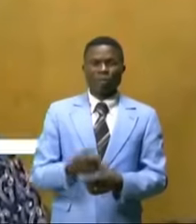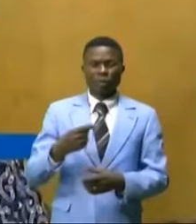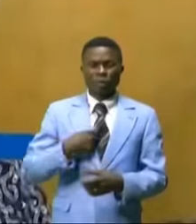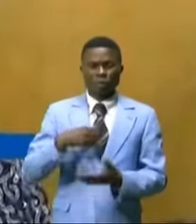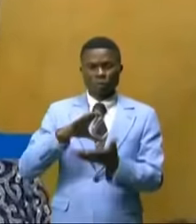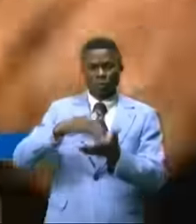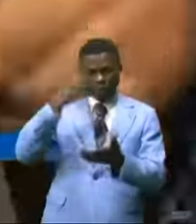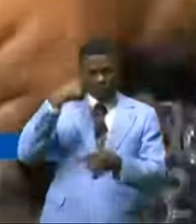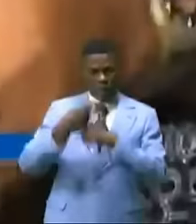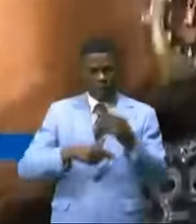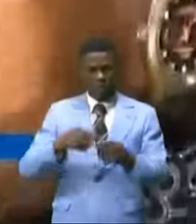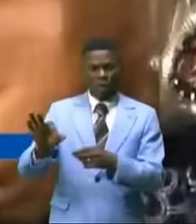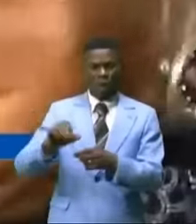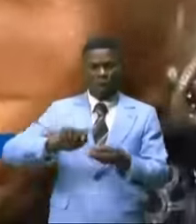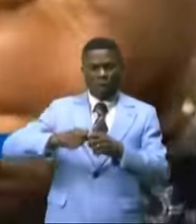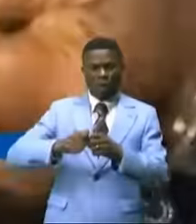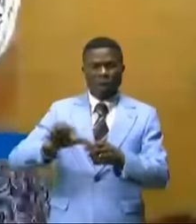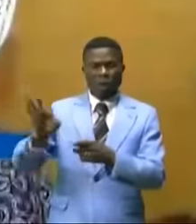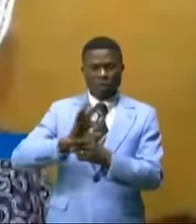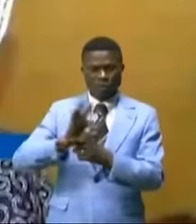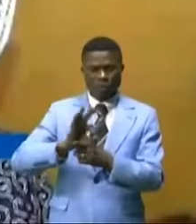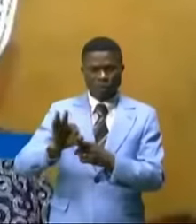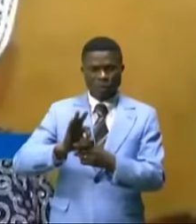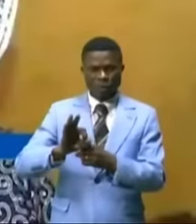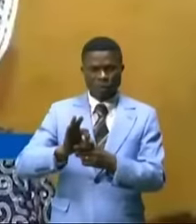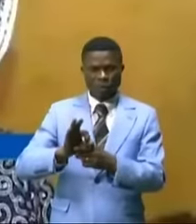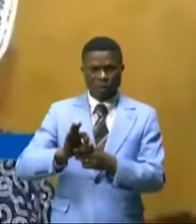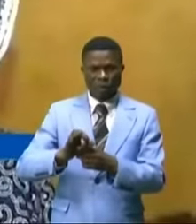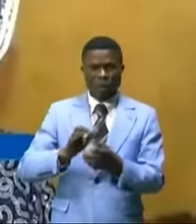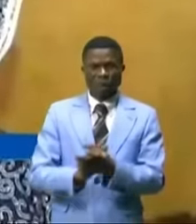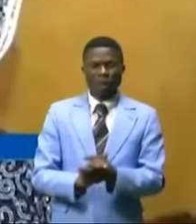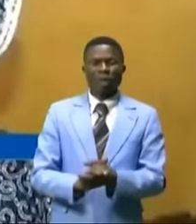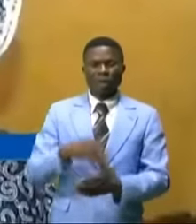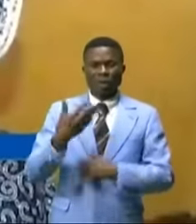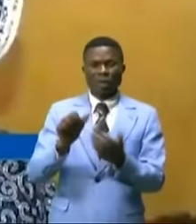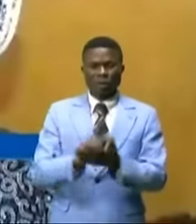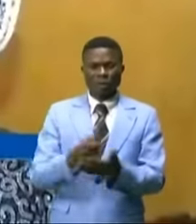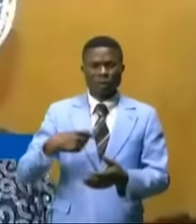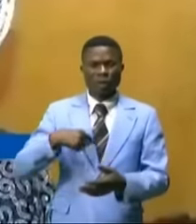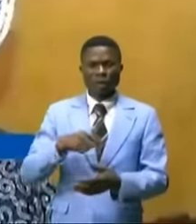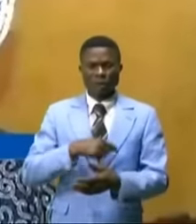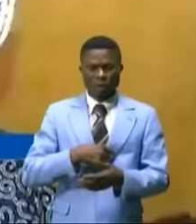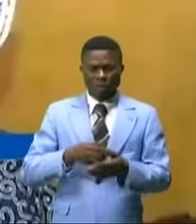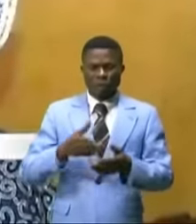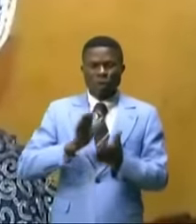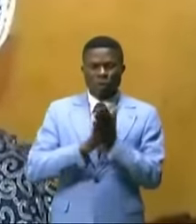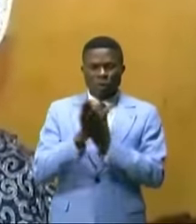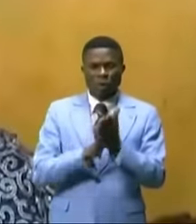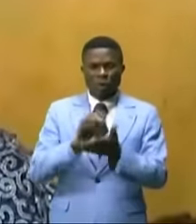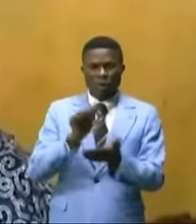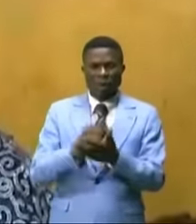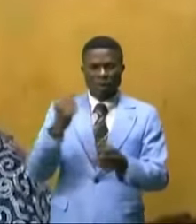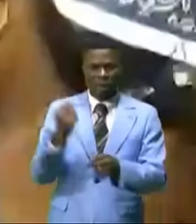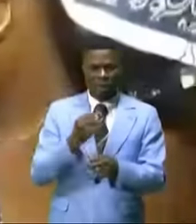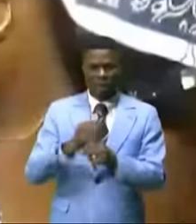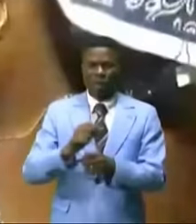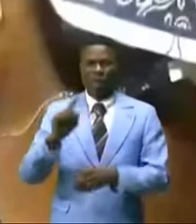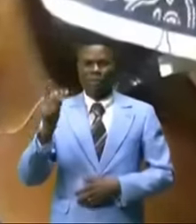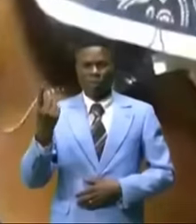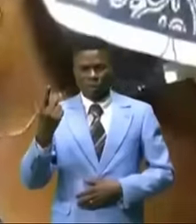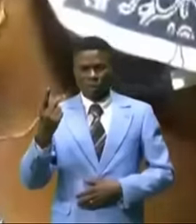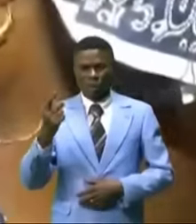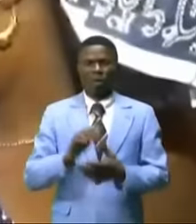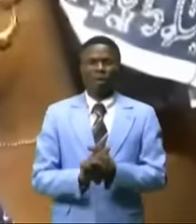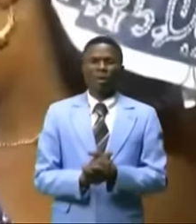Tout est parti d'un cordonnier de formation. De par sa manière de faire les choses, nous nous sommes inspirés pour pouvoir travailler seuls.